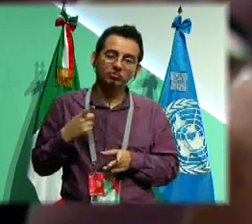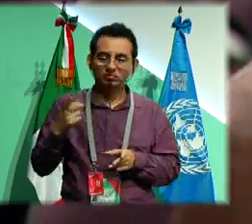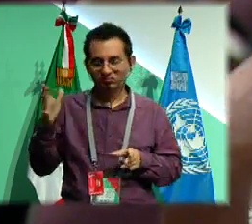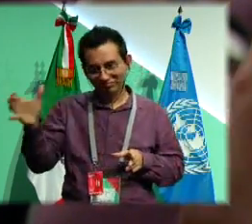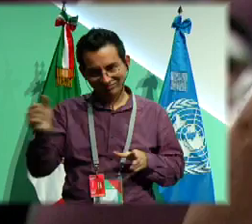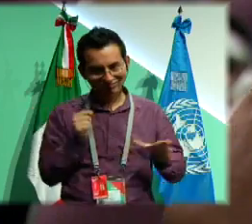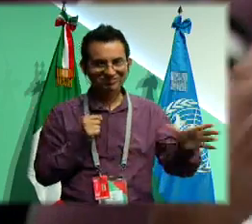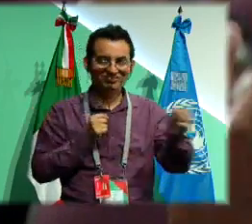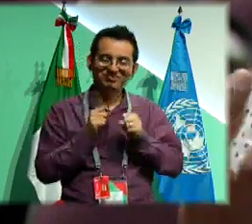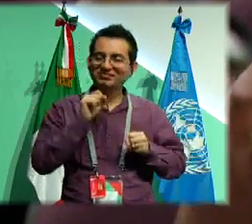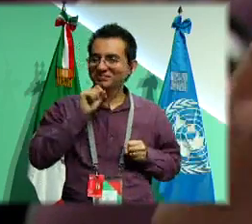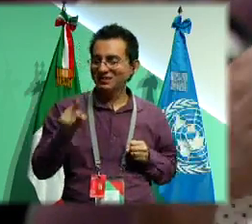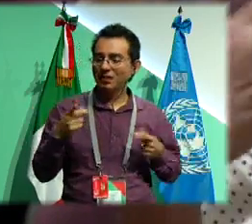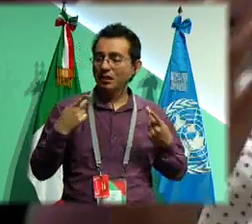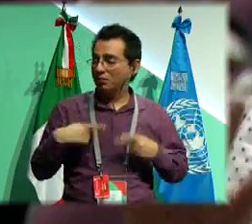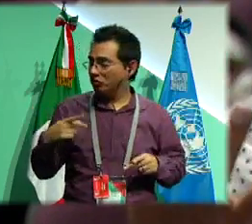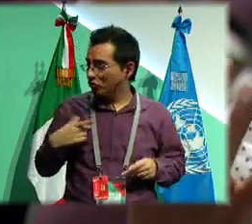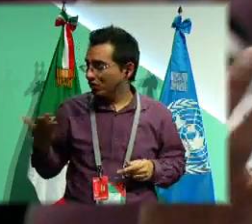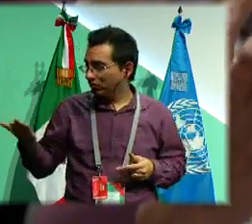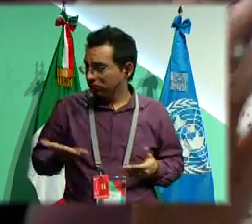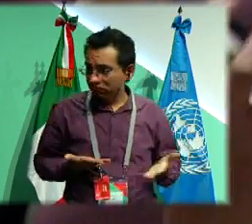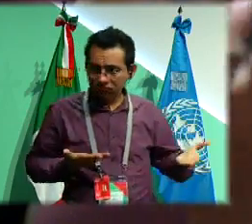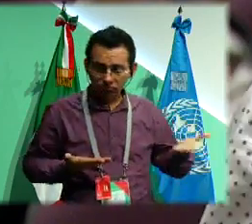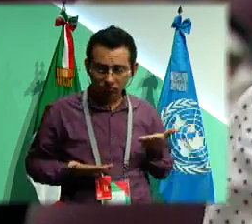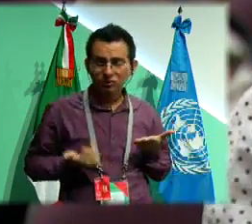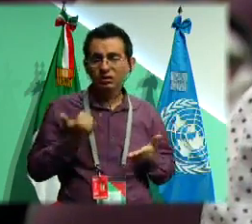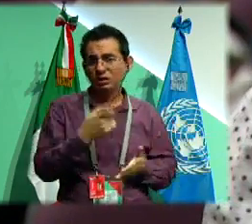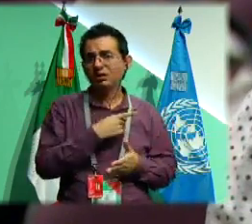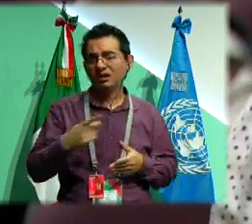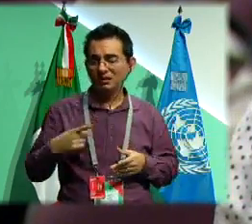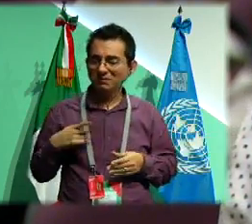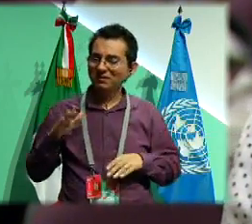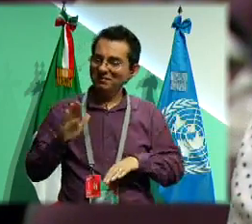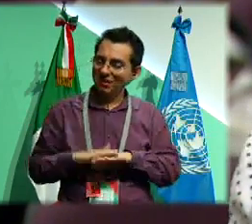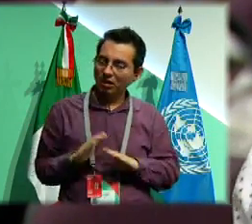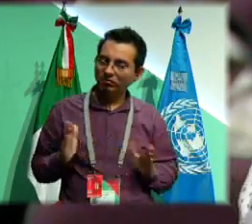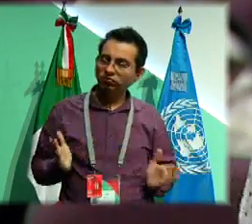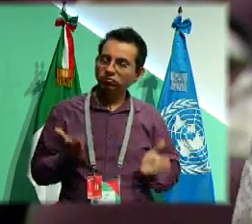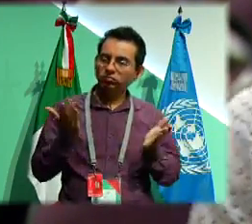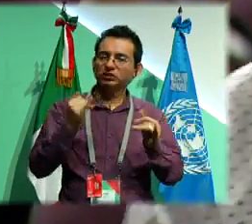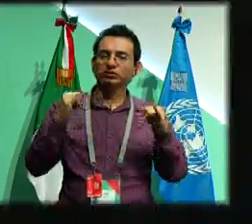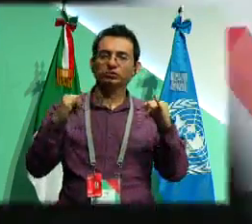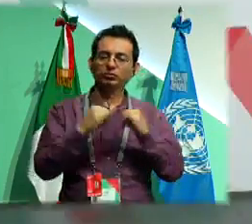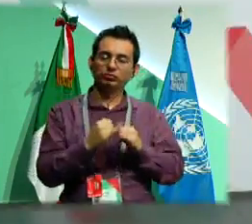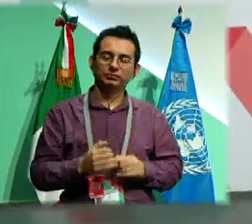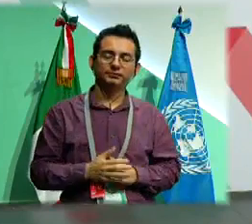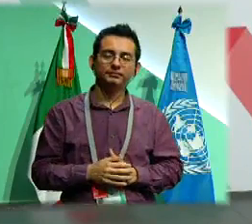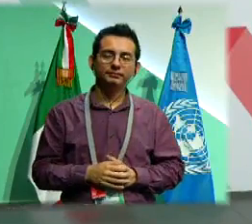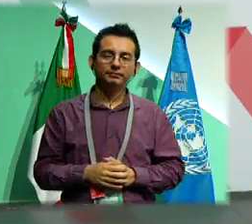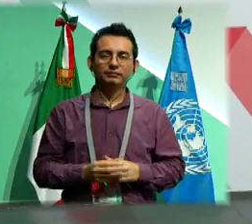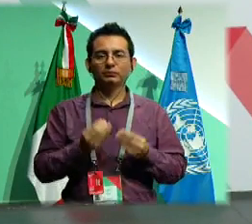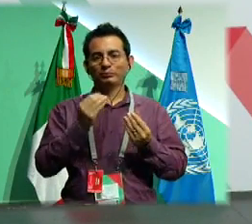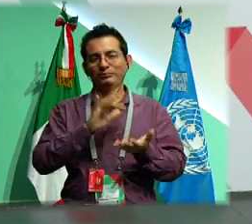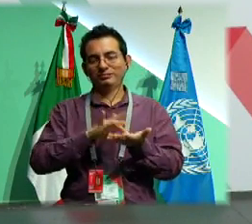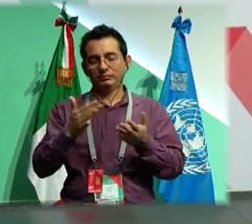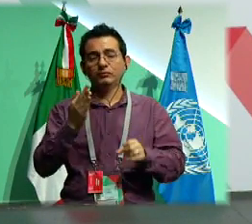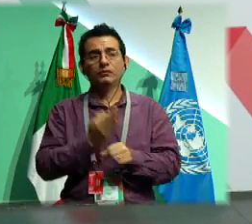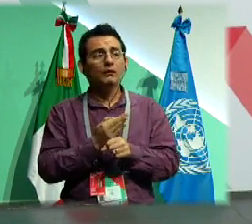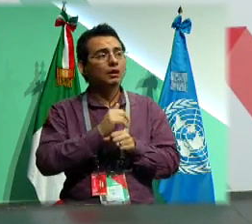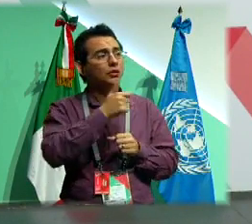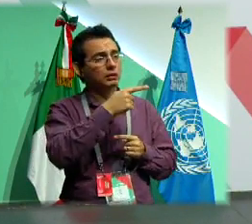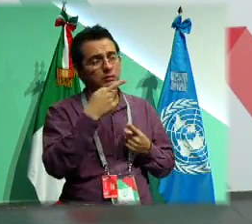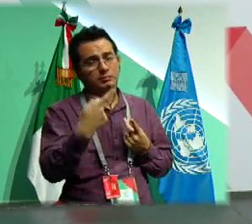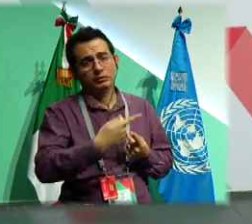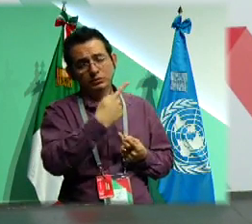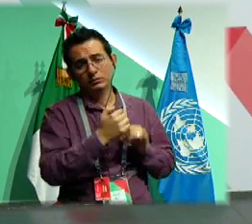Et ce que j'aimerais, c'est la création de nouvelles institutions qui soient le reflet de ces valeurs nouvelles du 21e